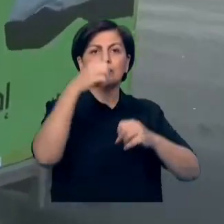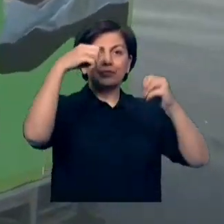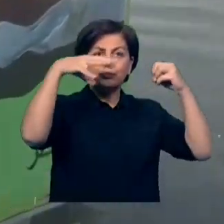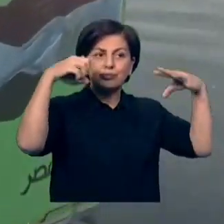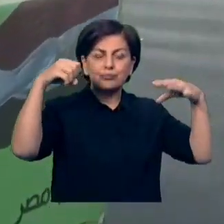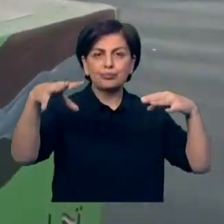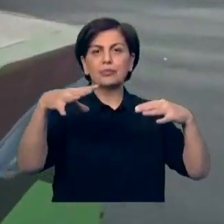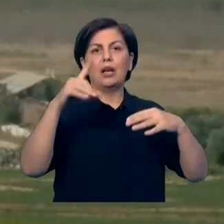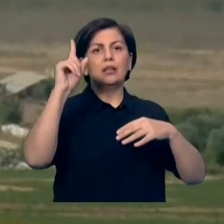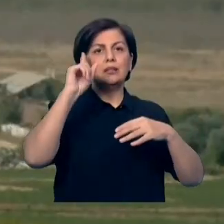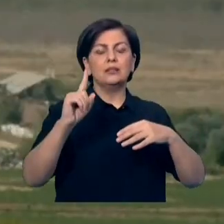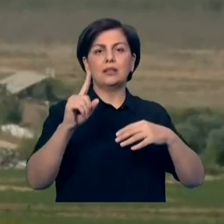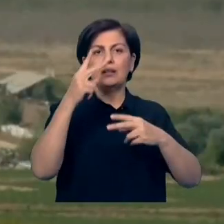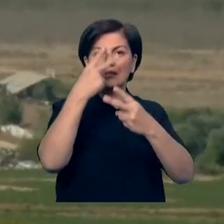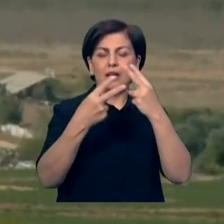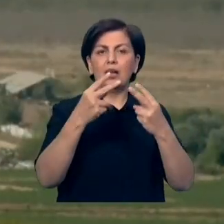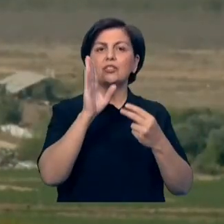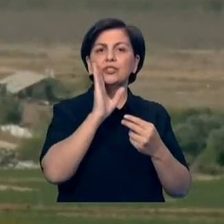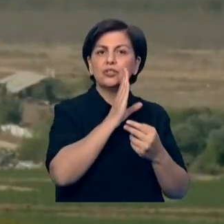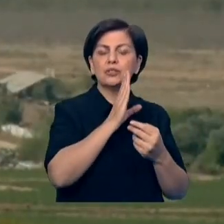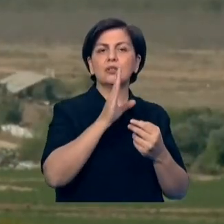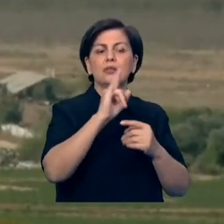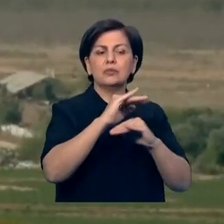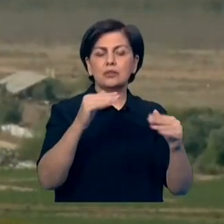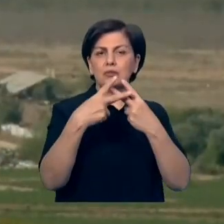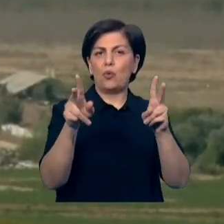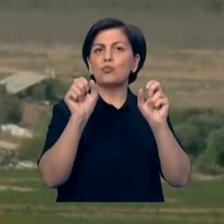üçün yanacaq və İsrail həbsxanalarından qadın və uşaqların azad edilməsinə nail ola bilər.